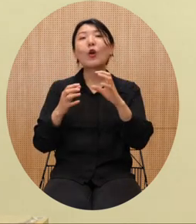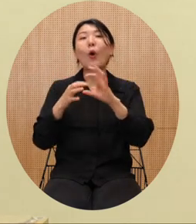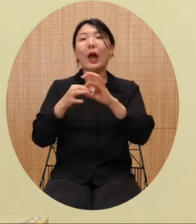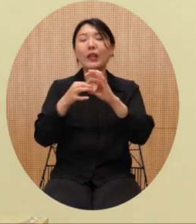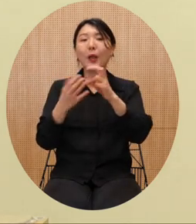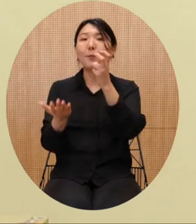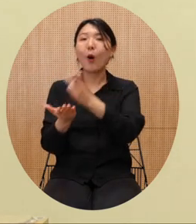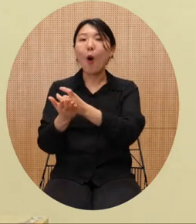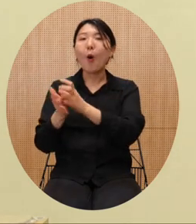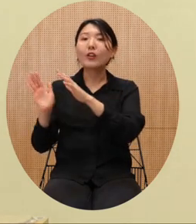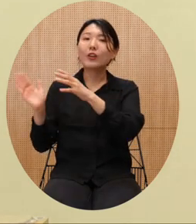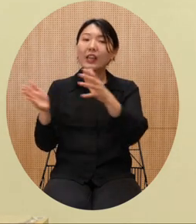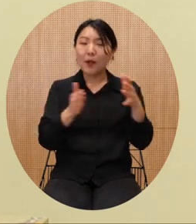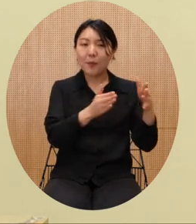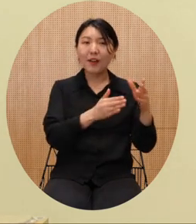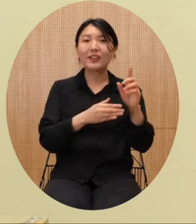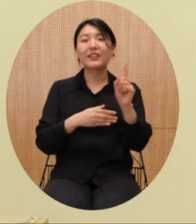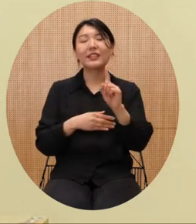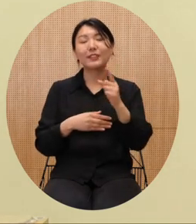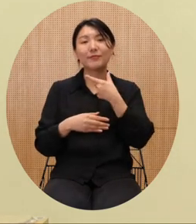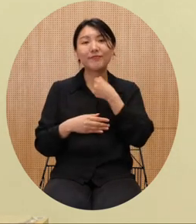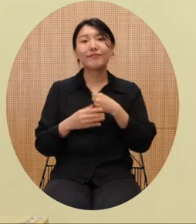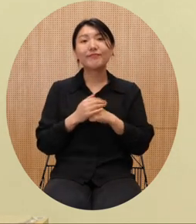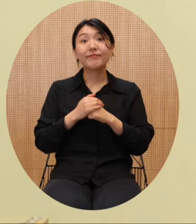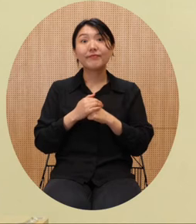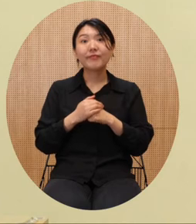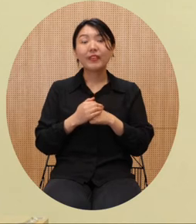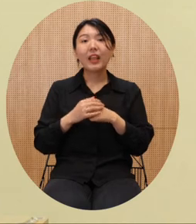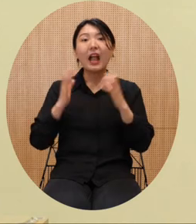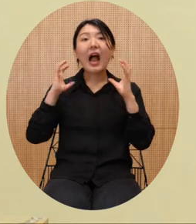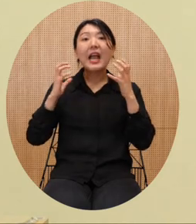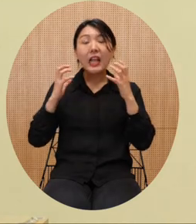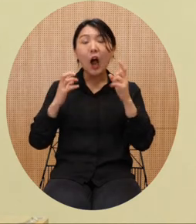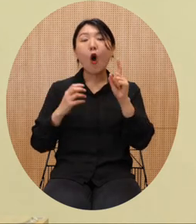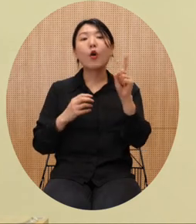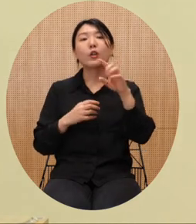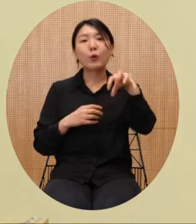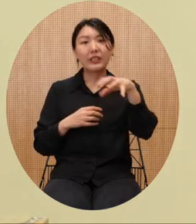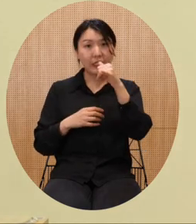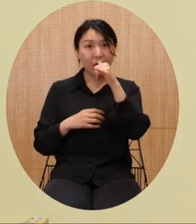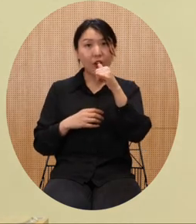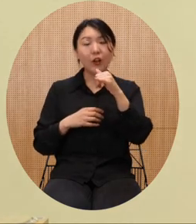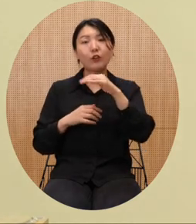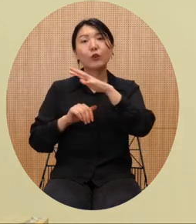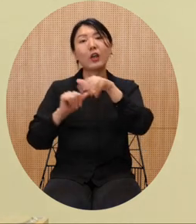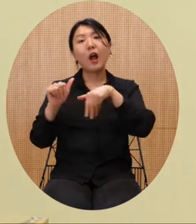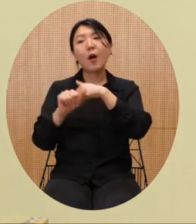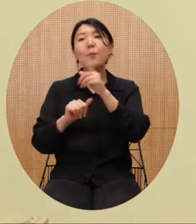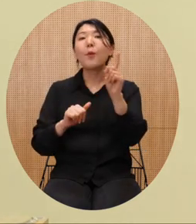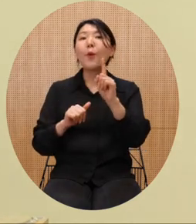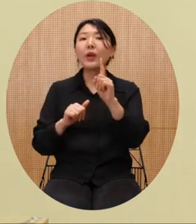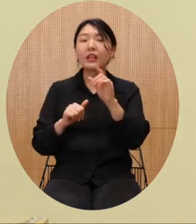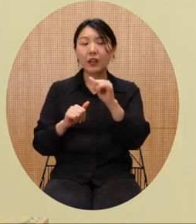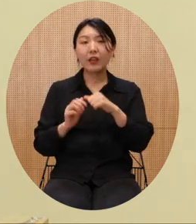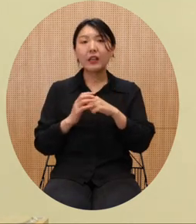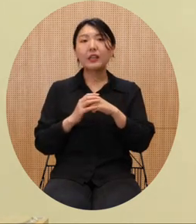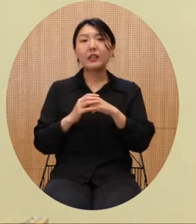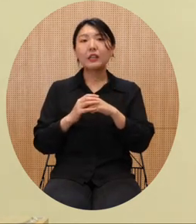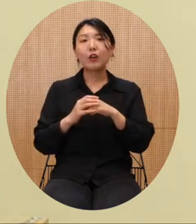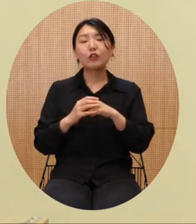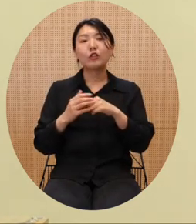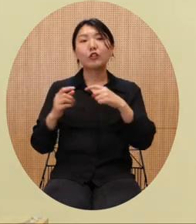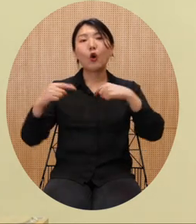했으면 좋겠다라는 그런 생각입니다. 그래서 아이들이 어디에 있던 어떤 상황에 처해 있던